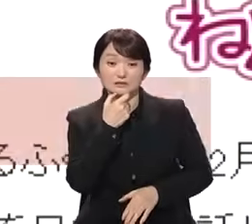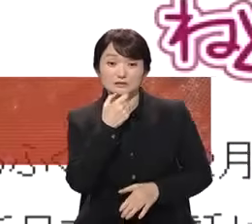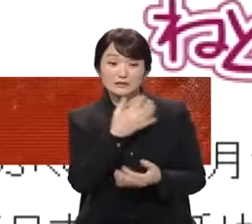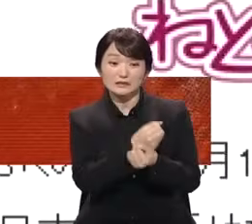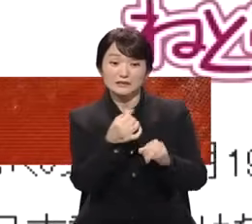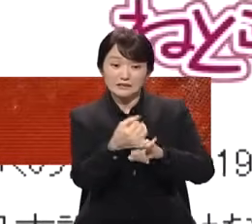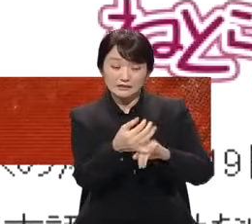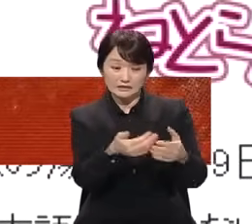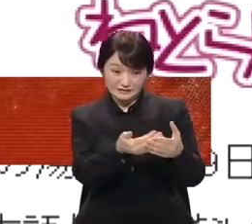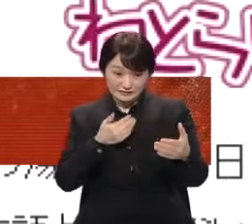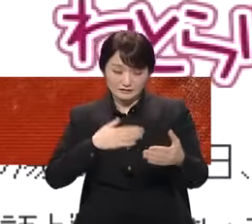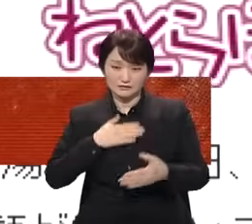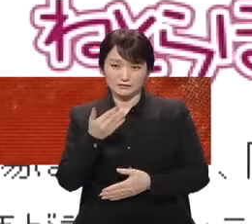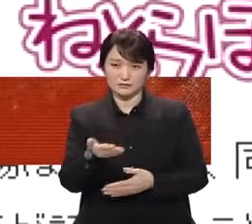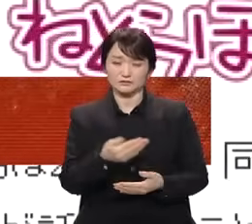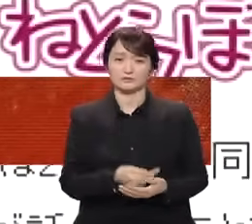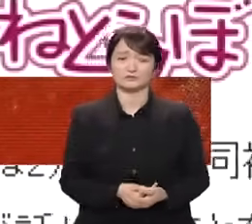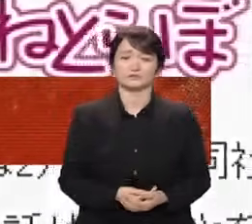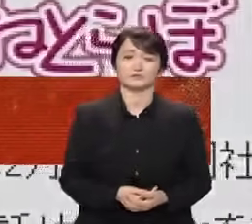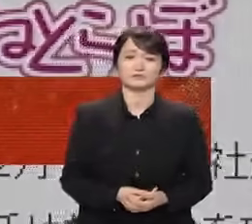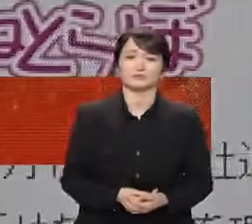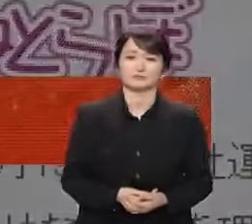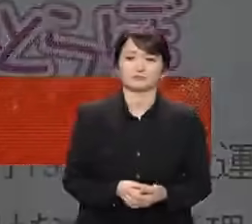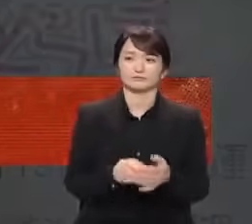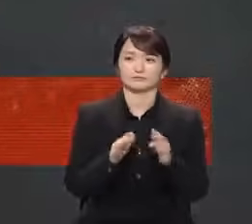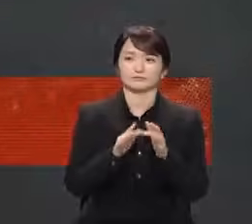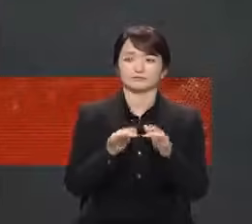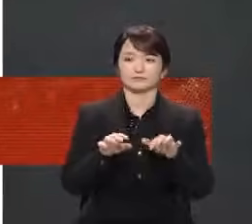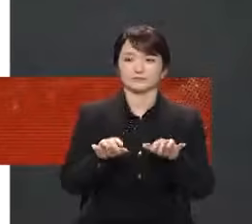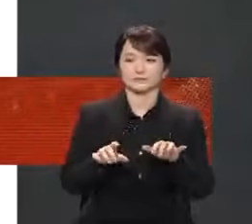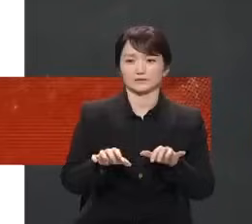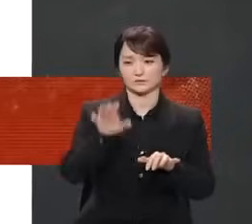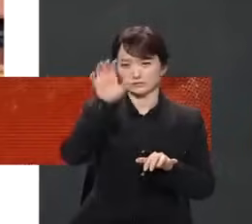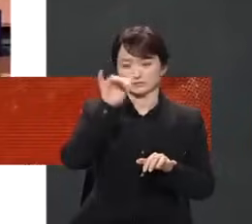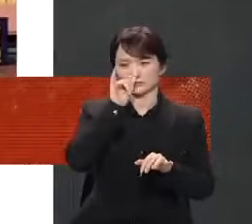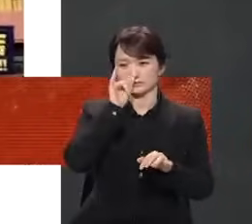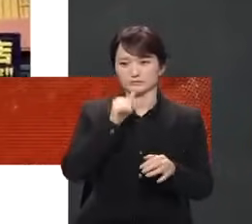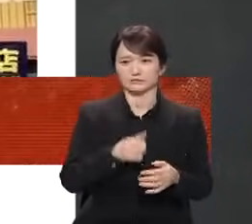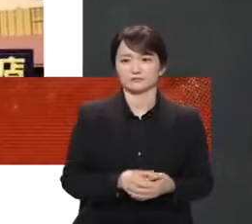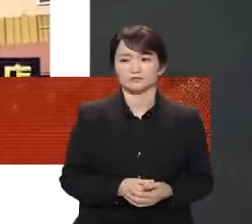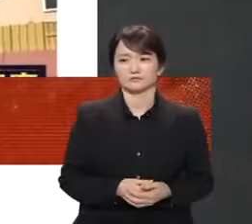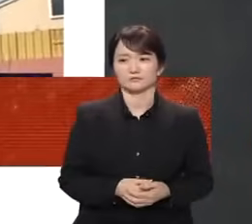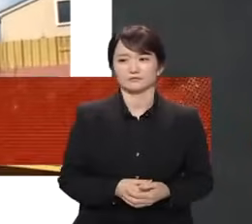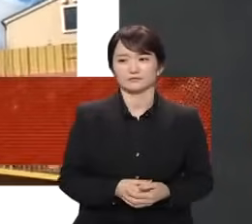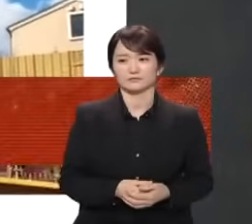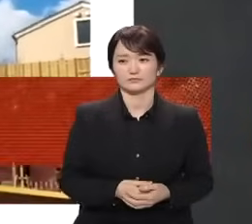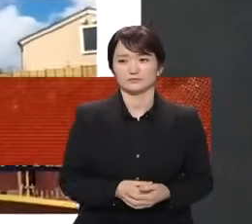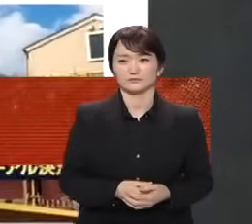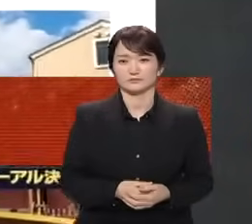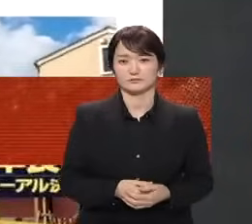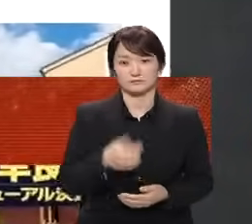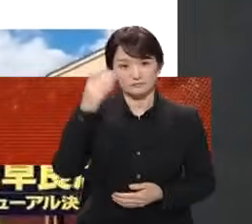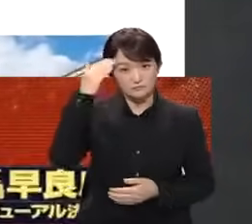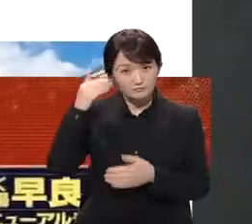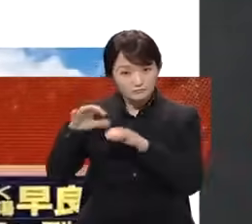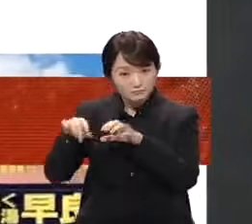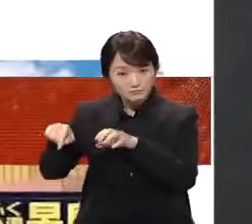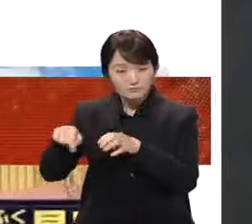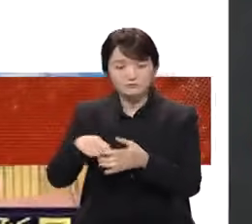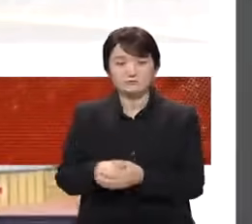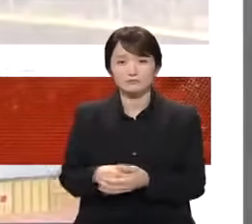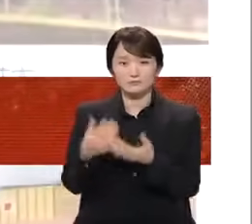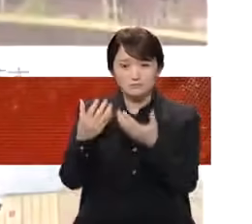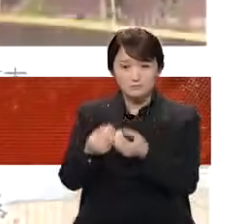문제를 지적하기도 하고 뭐 이런 게 인터넷 매체에 보도되기도 한다는데. 우리나라에서는 절대로 예를 들어서